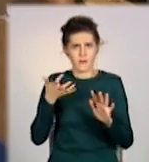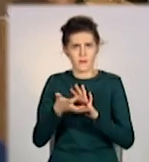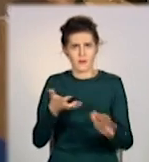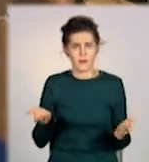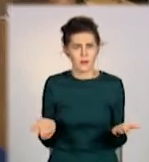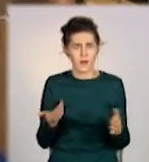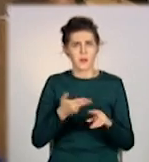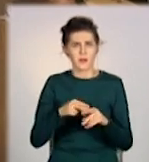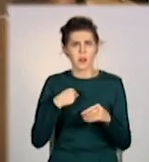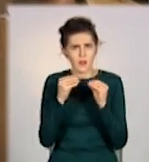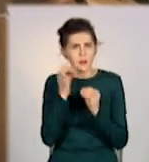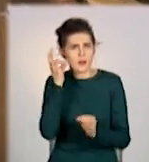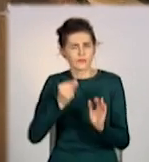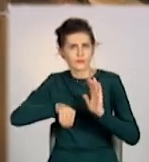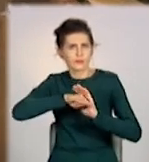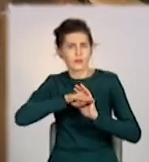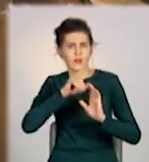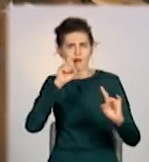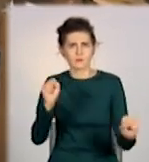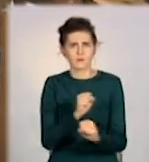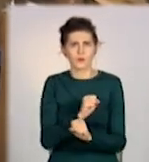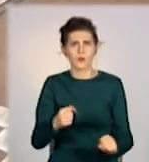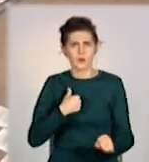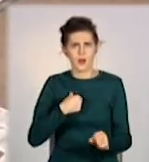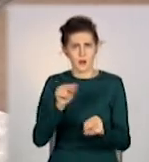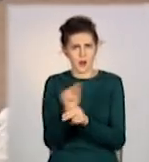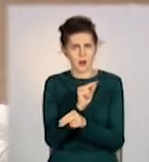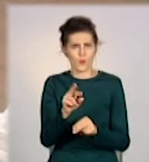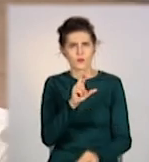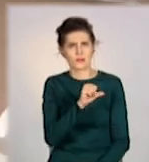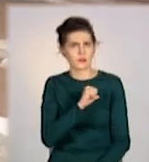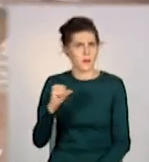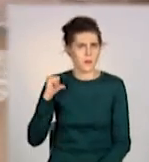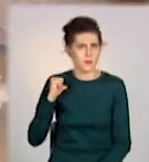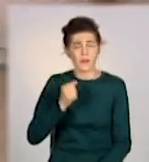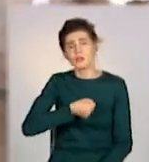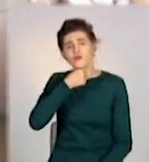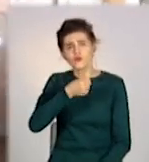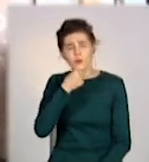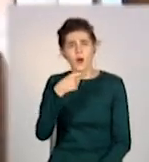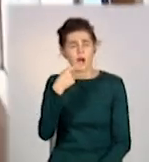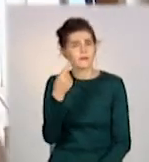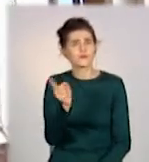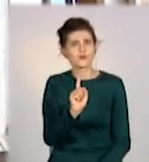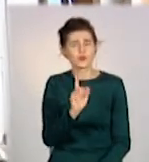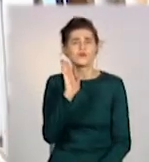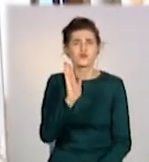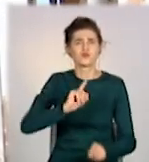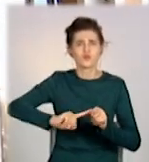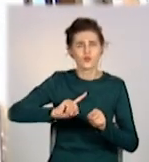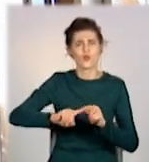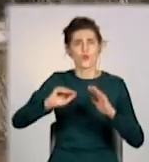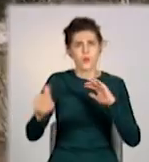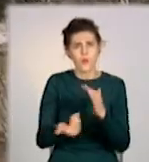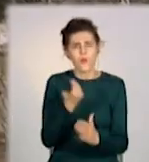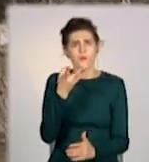года не хватит, мне 10 лет не хватит, чтобы я собрала только на одну крышу. Чиновники запевняють, із задоволенням відновили б всі тимчасові помешкання